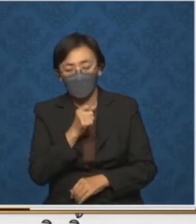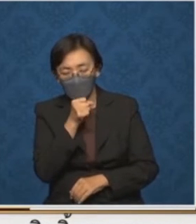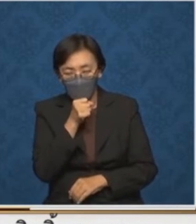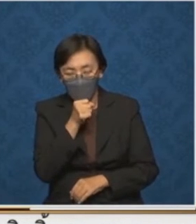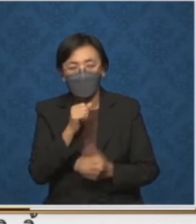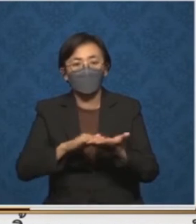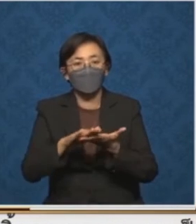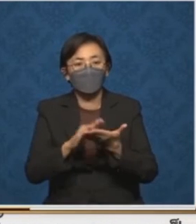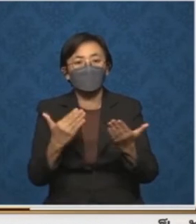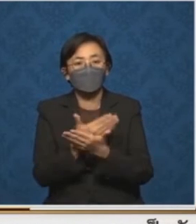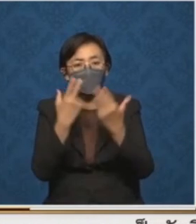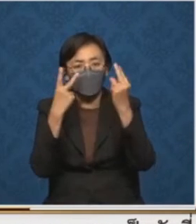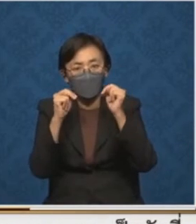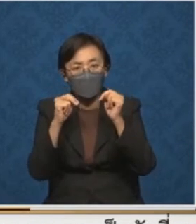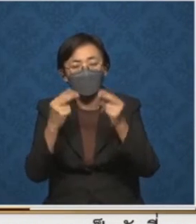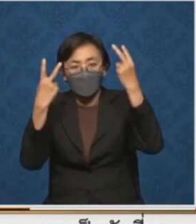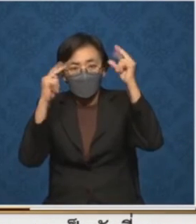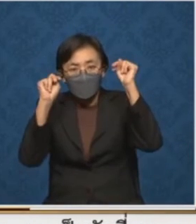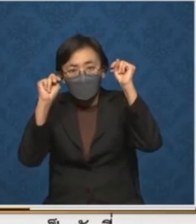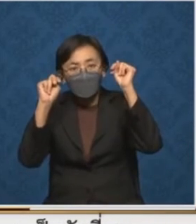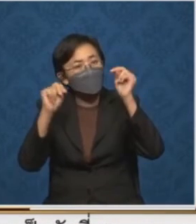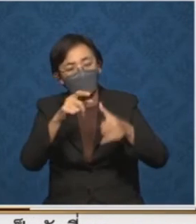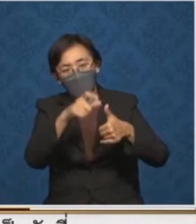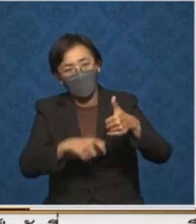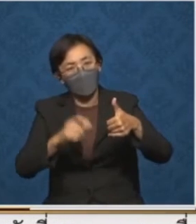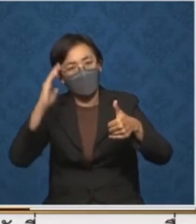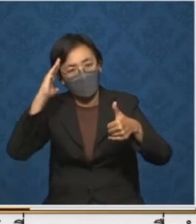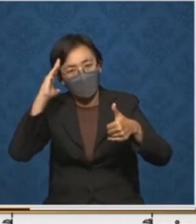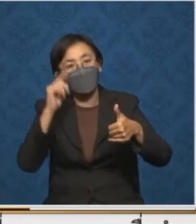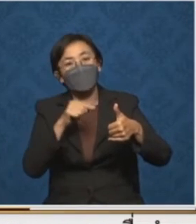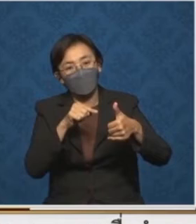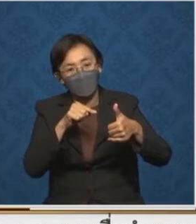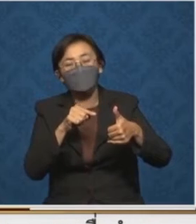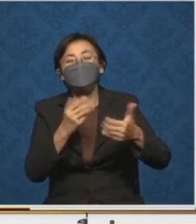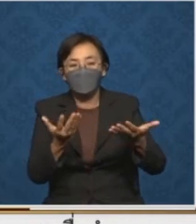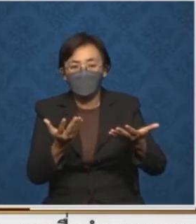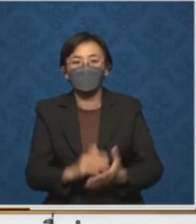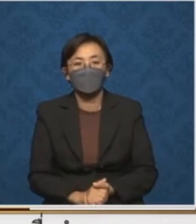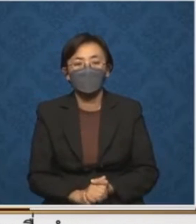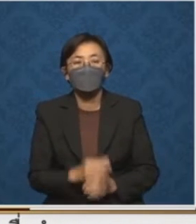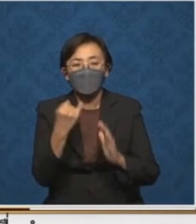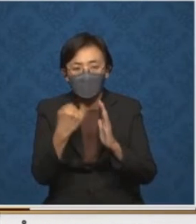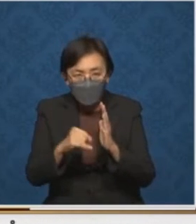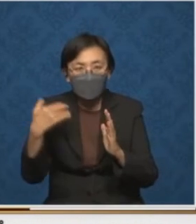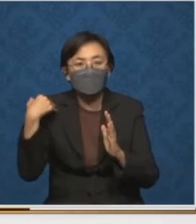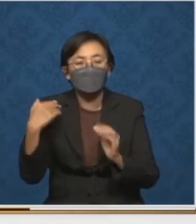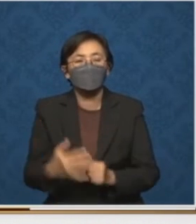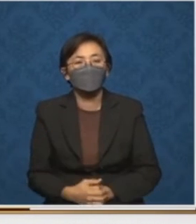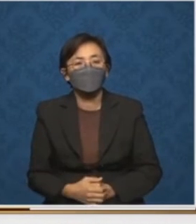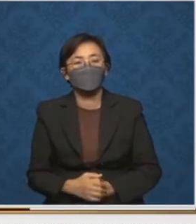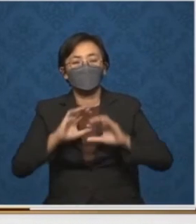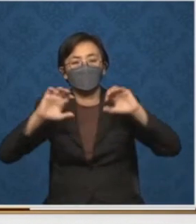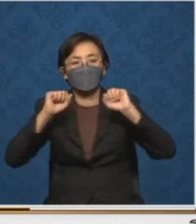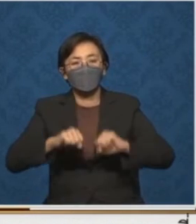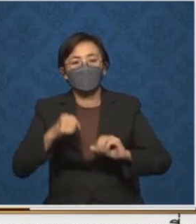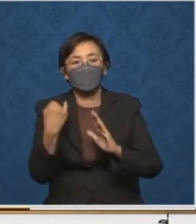ผมจะกราบเปลี่ยประโยคนี้ซึ่มันอ่อนไวนะครับผมเขารบจันยาบันและวิชาที